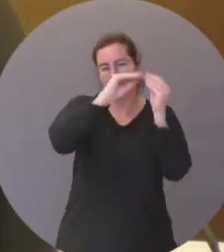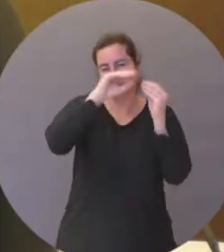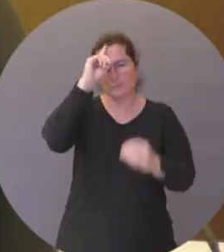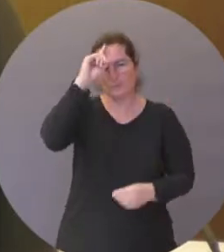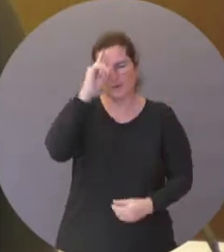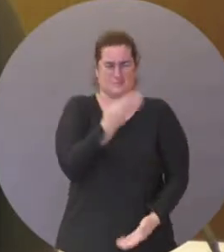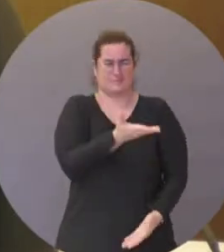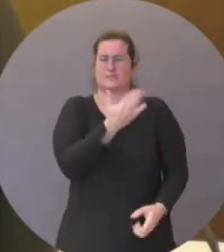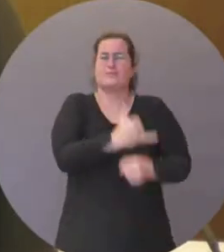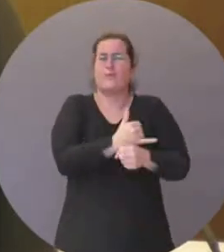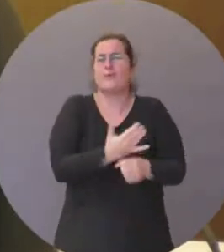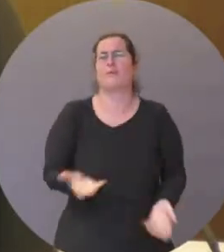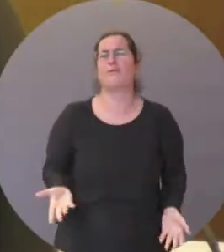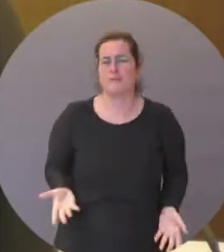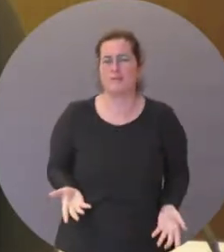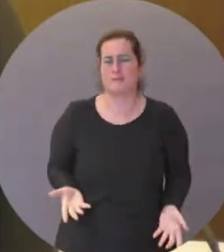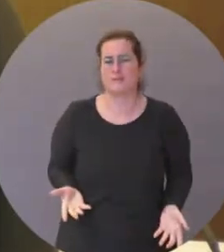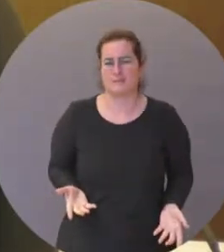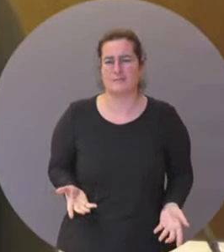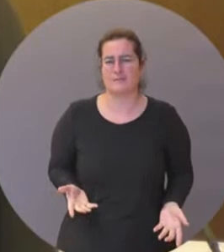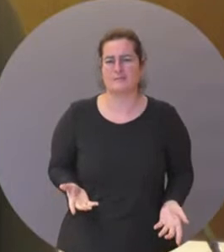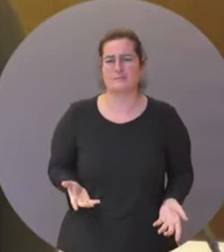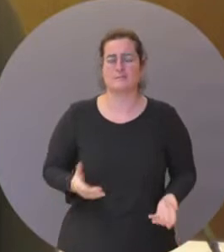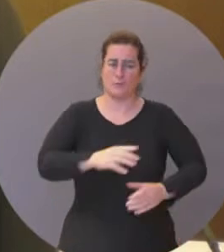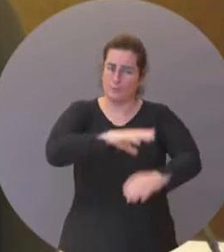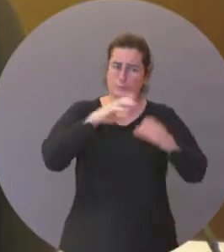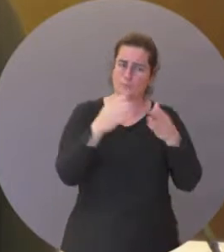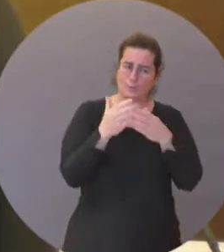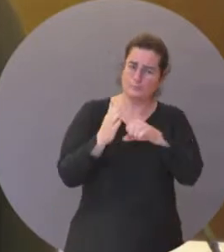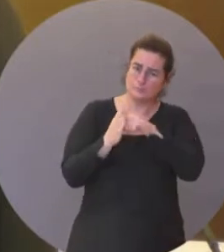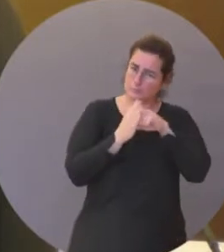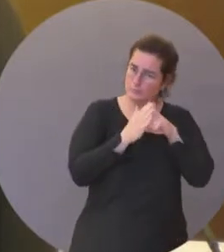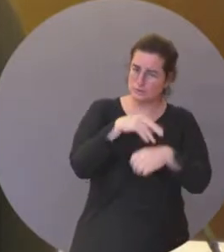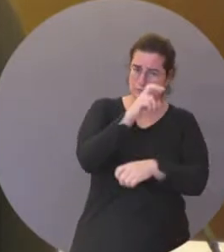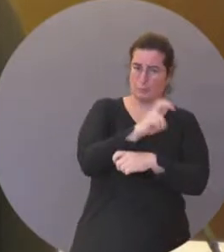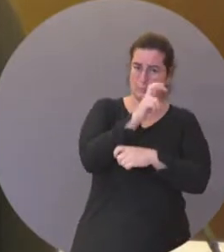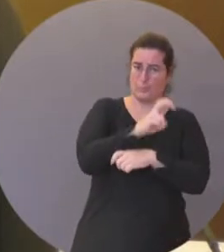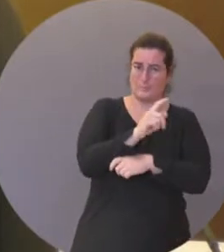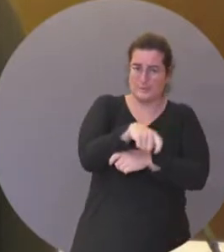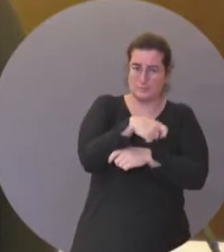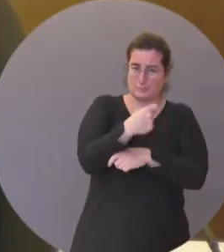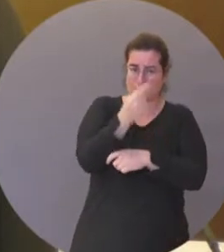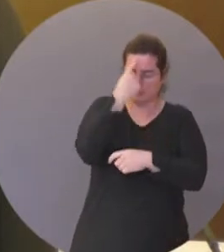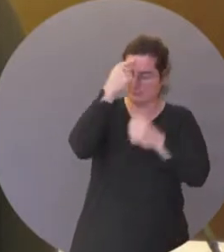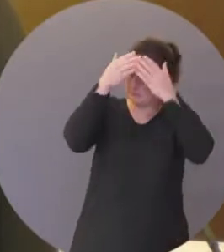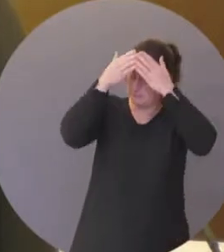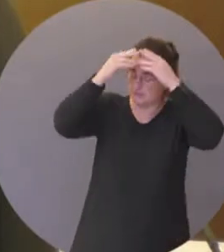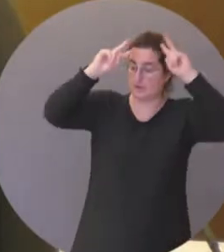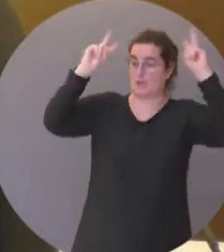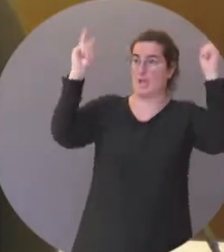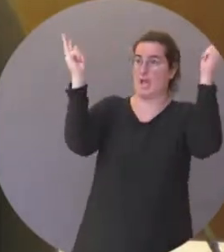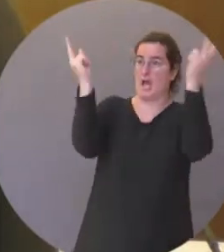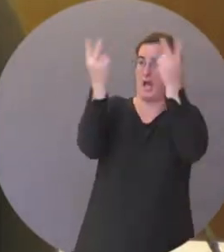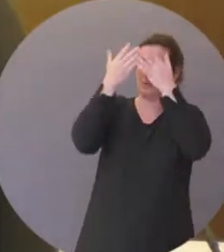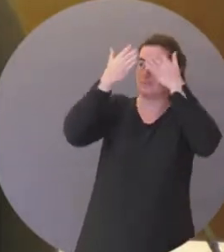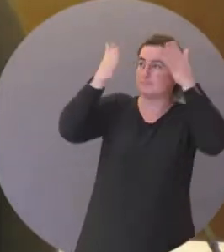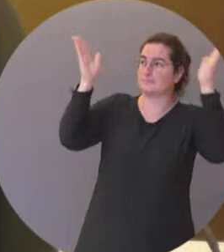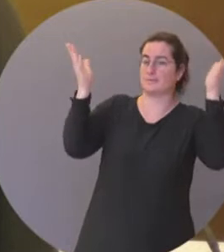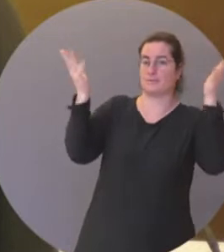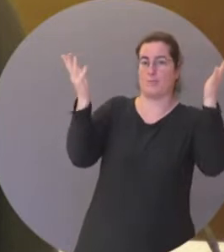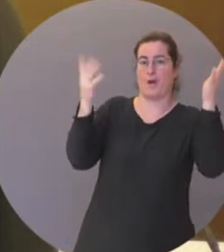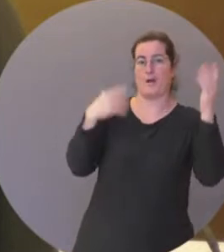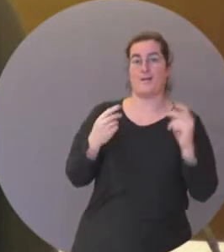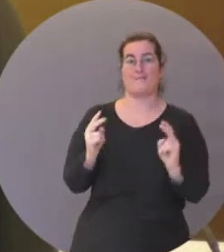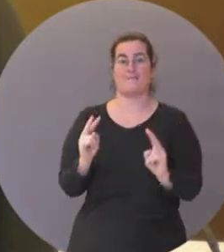puisque on avait cette vision globale qui défendait l'idée que il y avait une interdépendance du